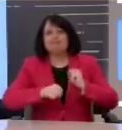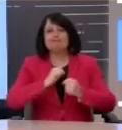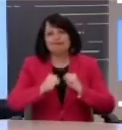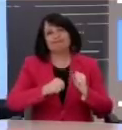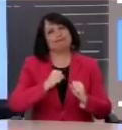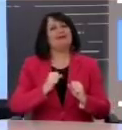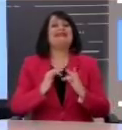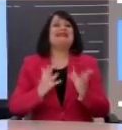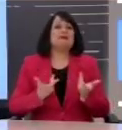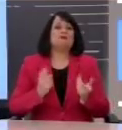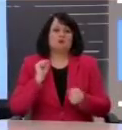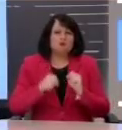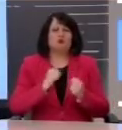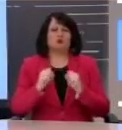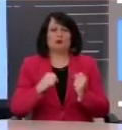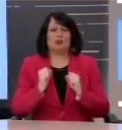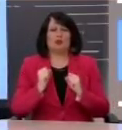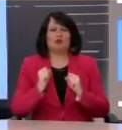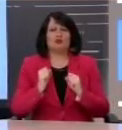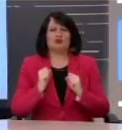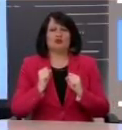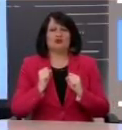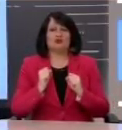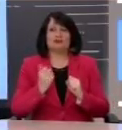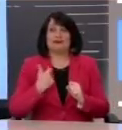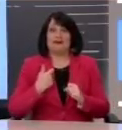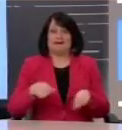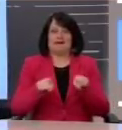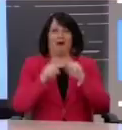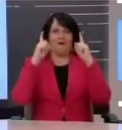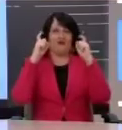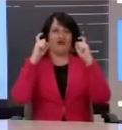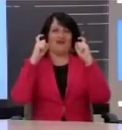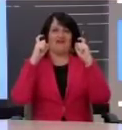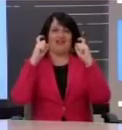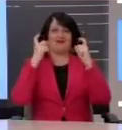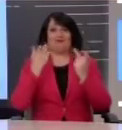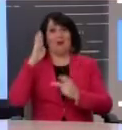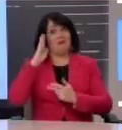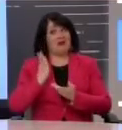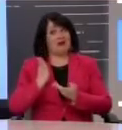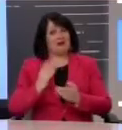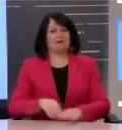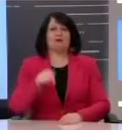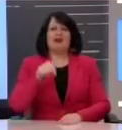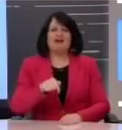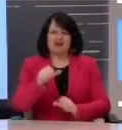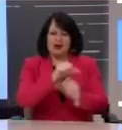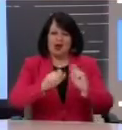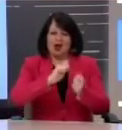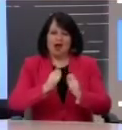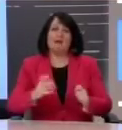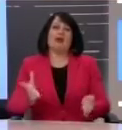ή μεταφορικά σε ένα φωτογραφικό κάδρο. Αυτές οι εποχές άλλαξαν, κυρίες και κύριοι συνάδελφοι.